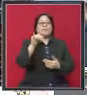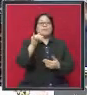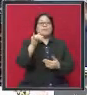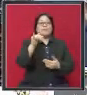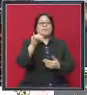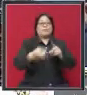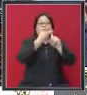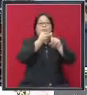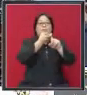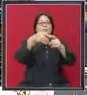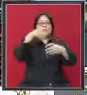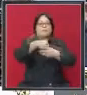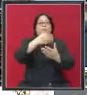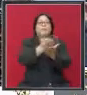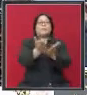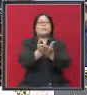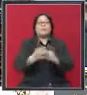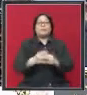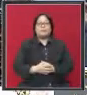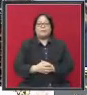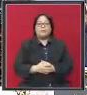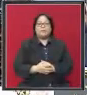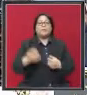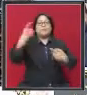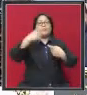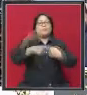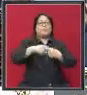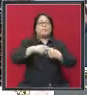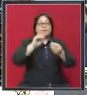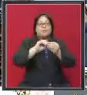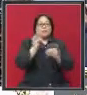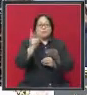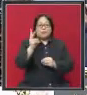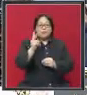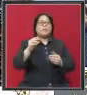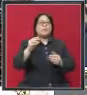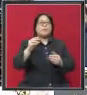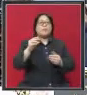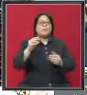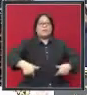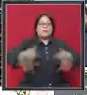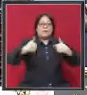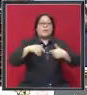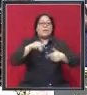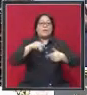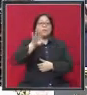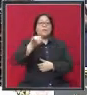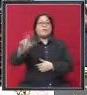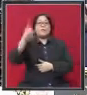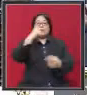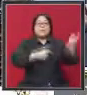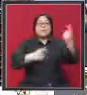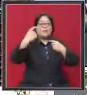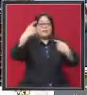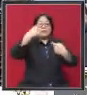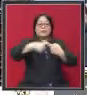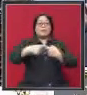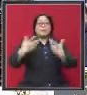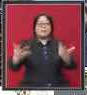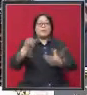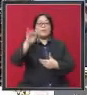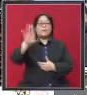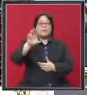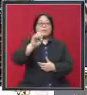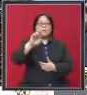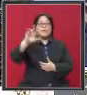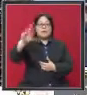ini tergantung dalam belanjawan. Berkenaan perkara kedua, iaitu bantuan langsung, Yang Berhormat yang bertanya soalan berkaitan termasuk